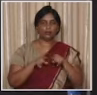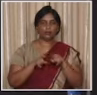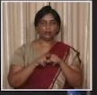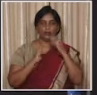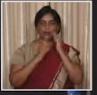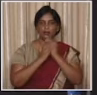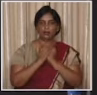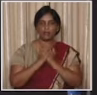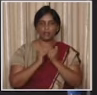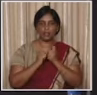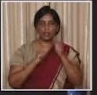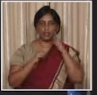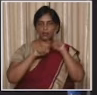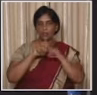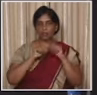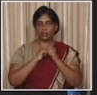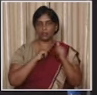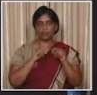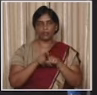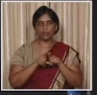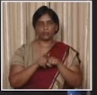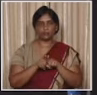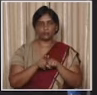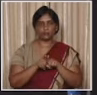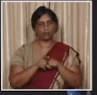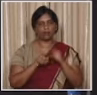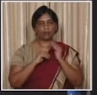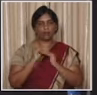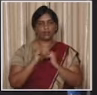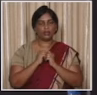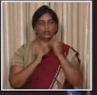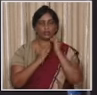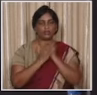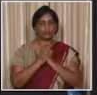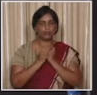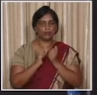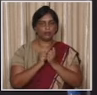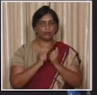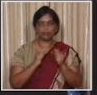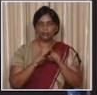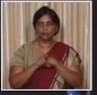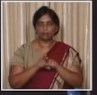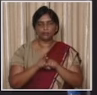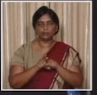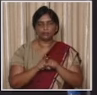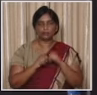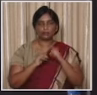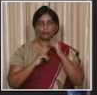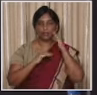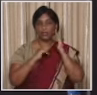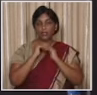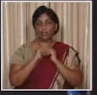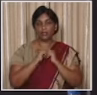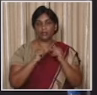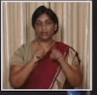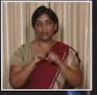හදිසි මිලදී ගැනීම පිළිබඳව අද උදේ ආචාර්ය රාජිත් සෙනරත් මැතිතුමත් අපේ ආංශිකාරක සභාවේ